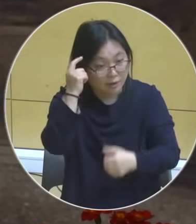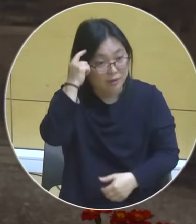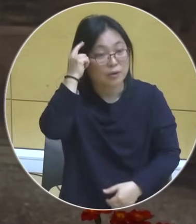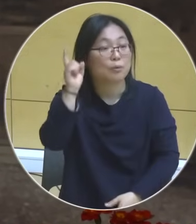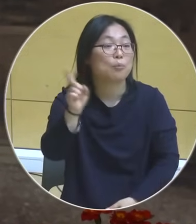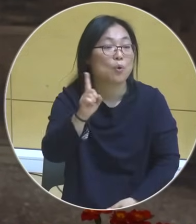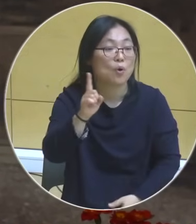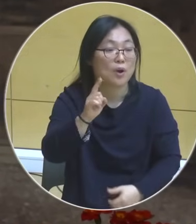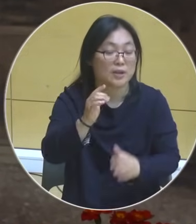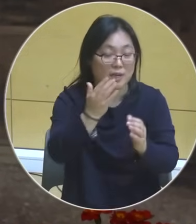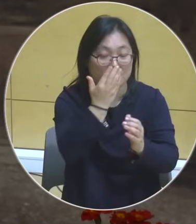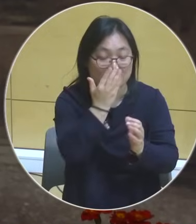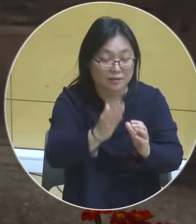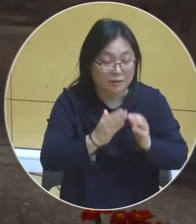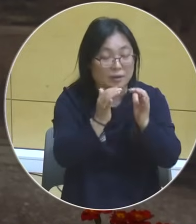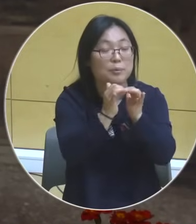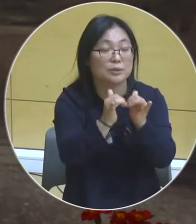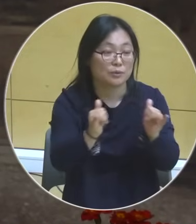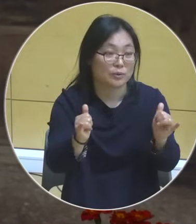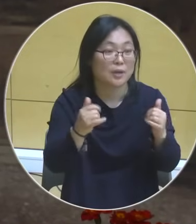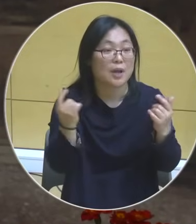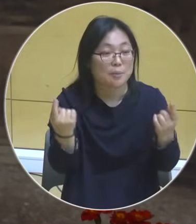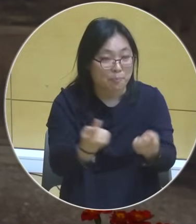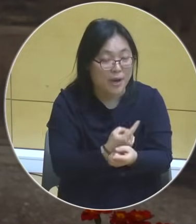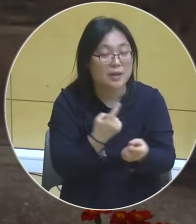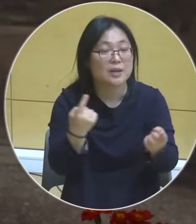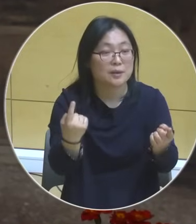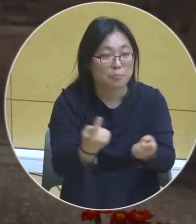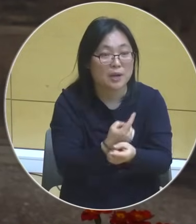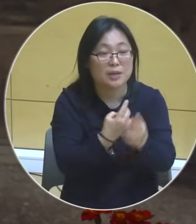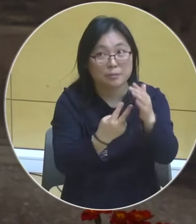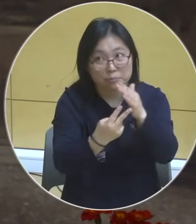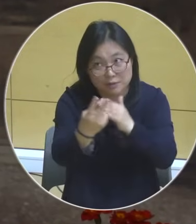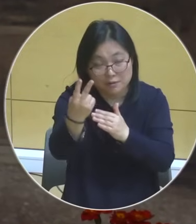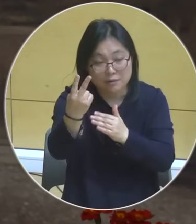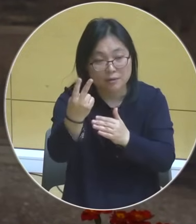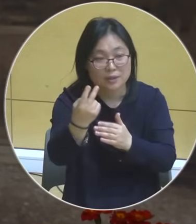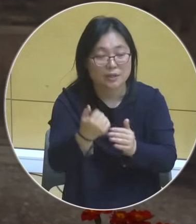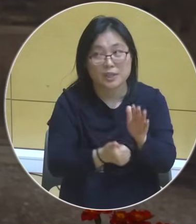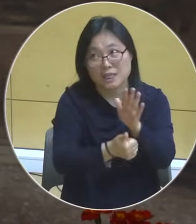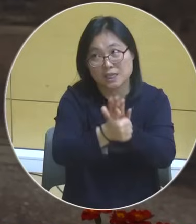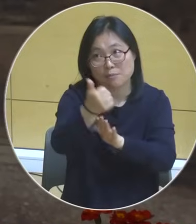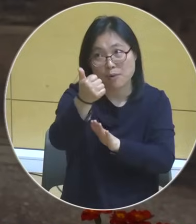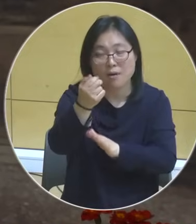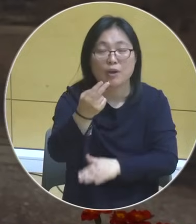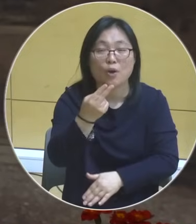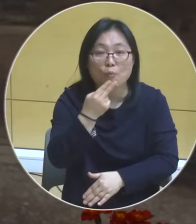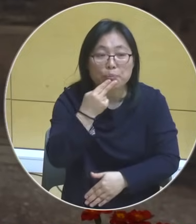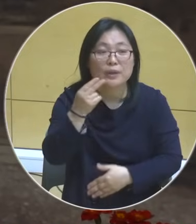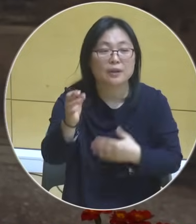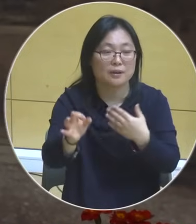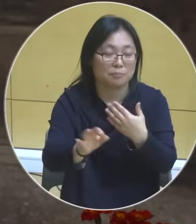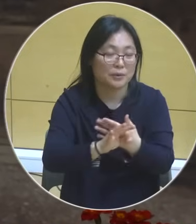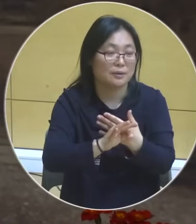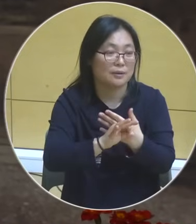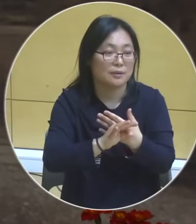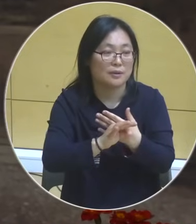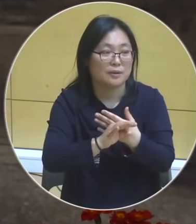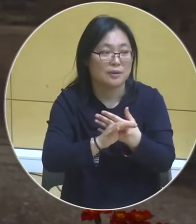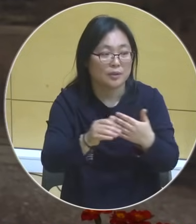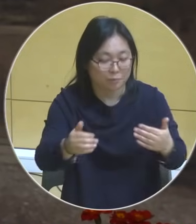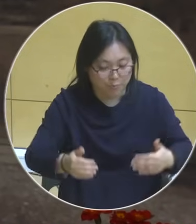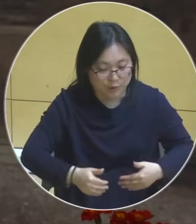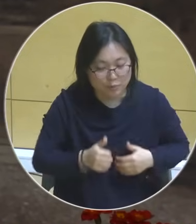아, 이 백성들이 매일매일 그 비전과 희망이 없다면 그들은